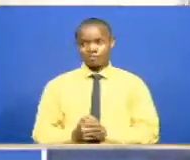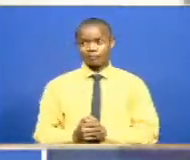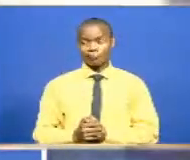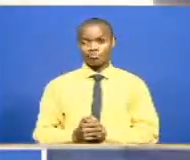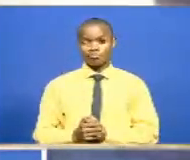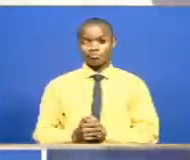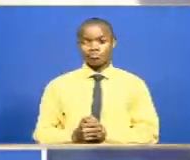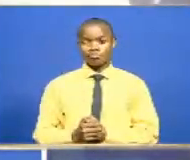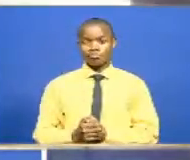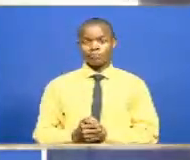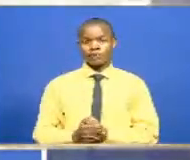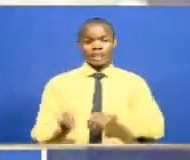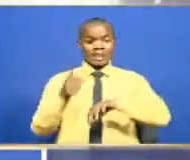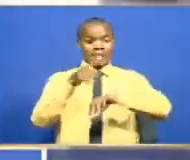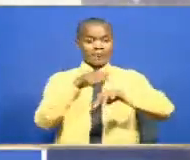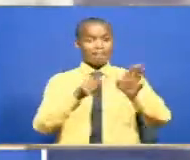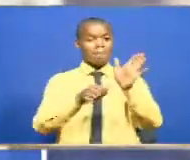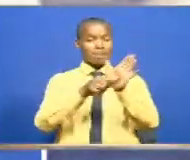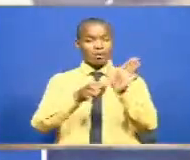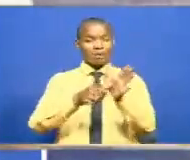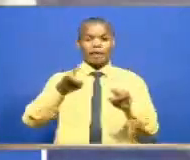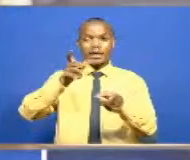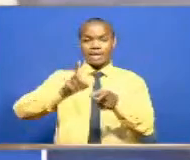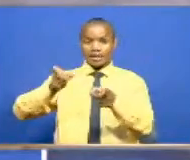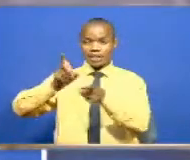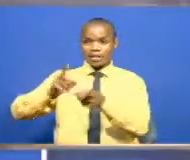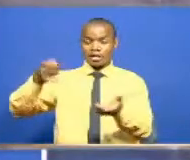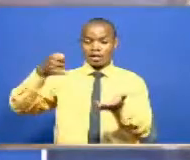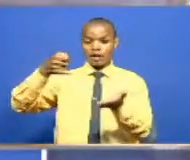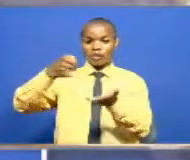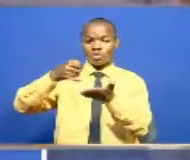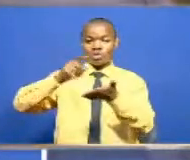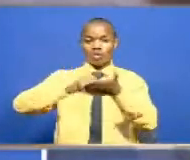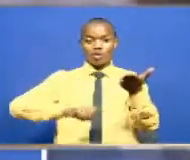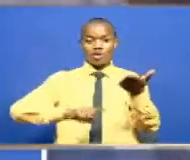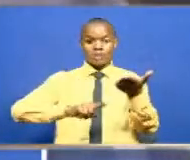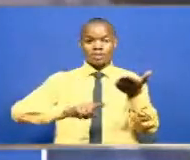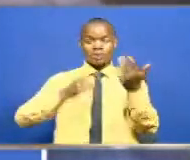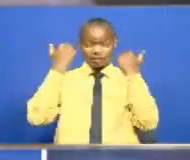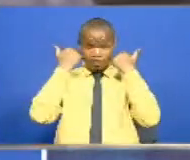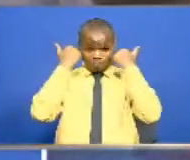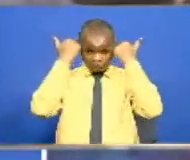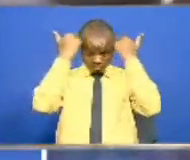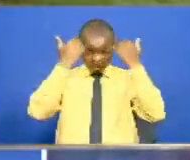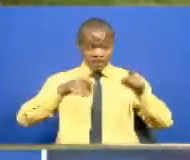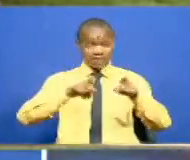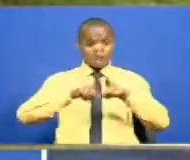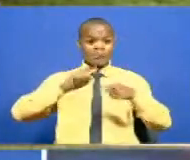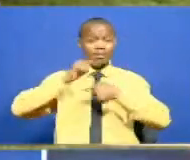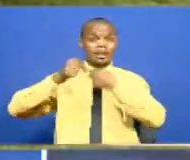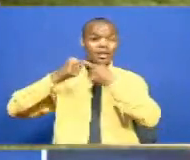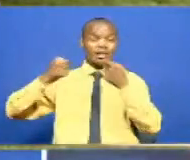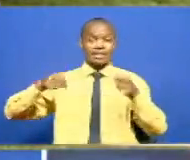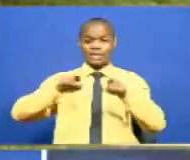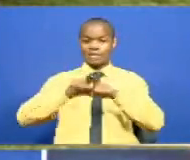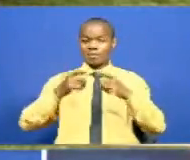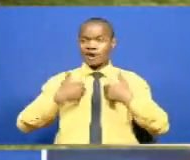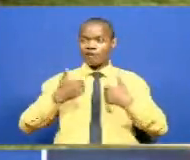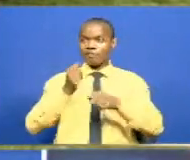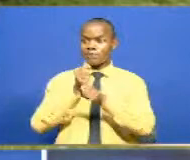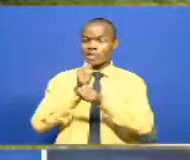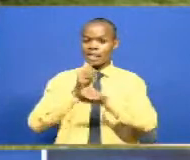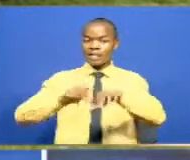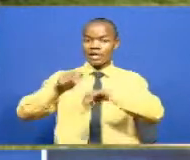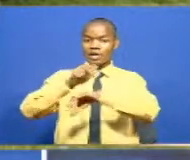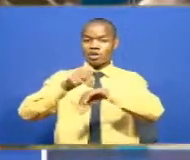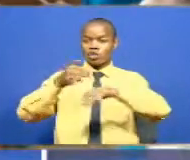Ongezeko la matatizo ya kiakili yakiwemo msongo wa mawazo na kujitoa uhai kulishinikiza Baraza la Kitaifa la